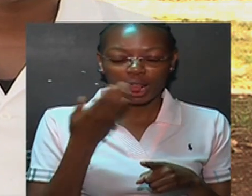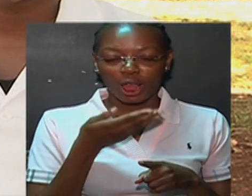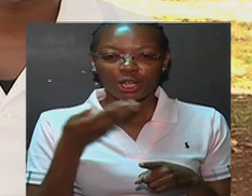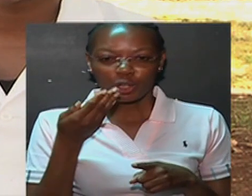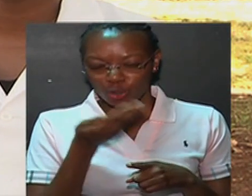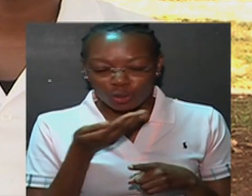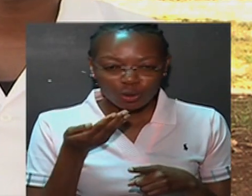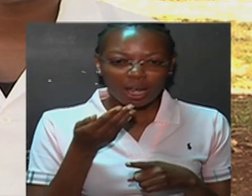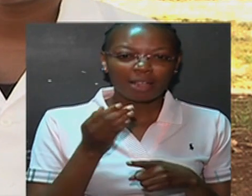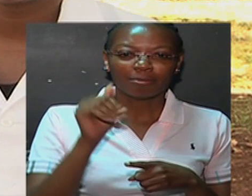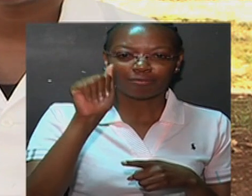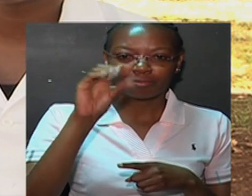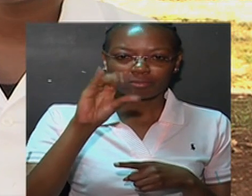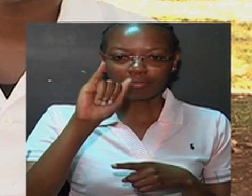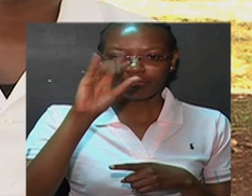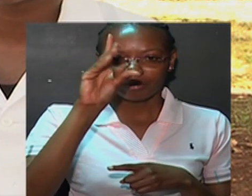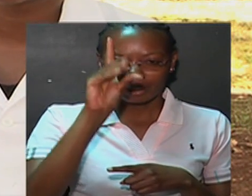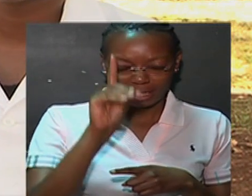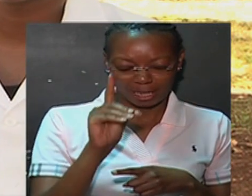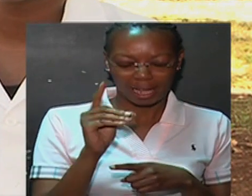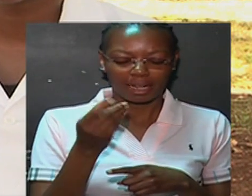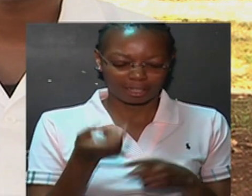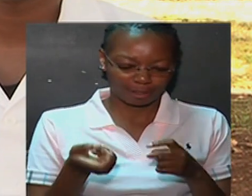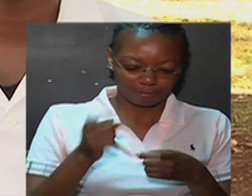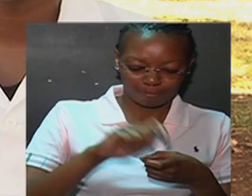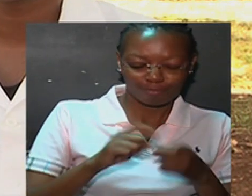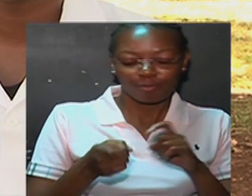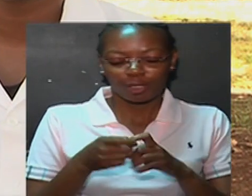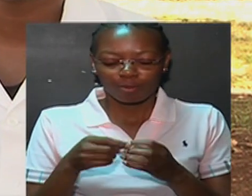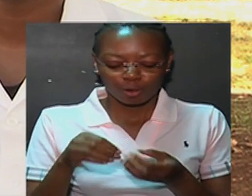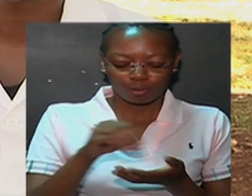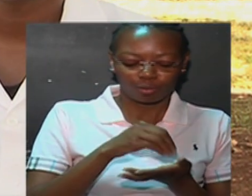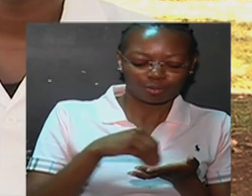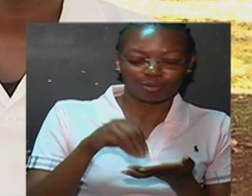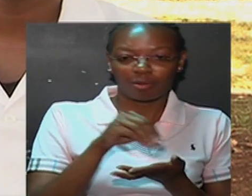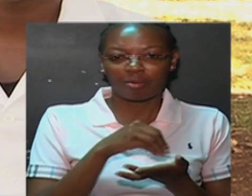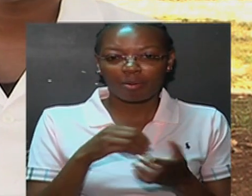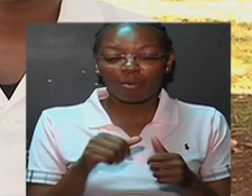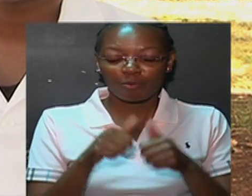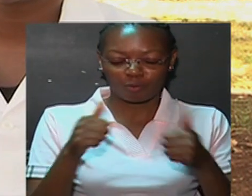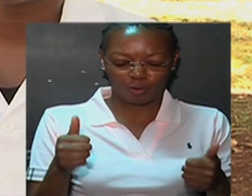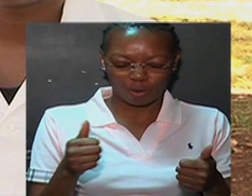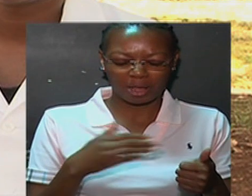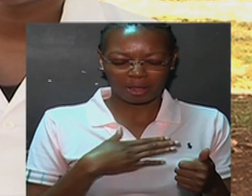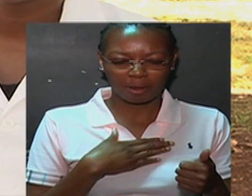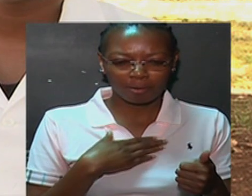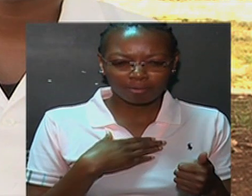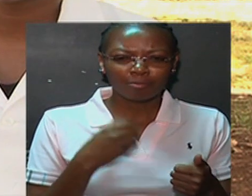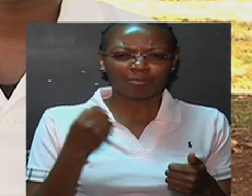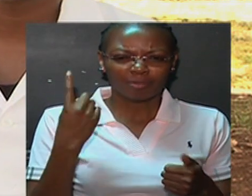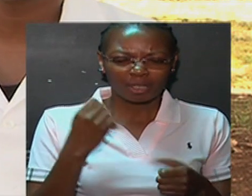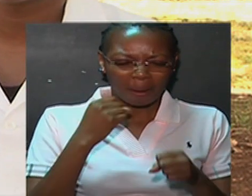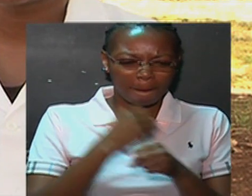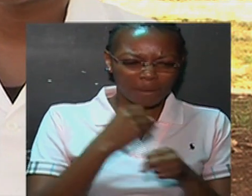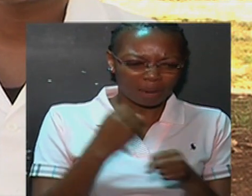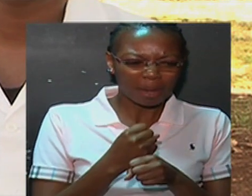alafu tunasaga. Tukishasaga, tukishatoa ile juice kwa ile matunda, tunawekelea kwa jiko.